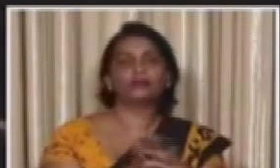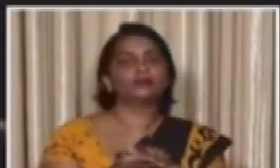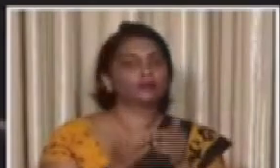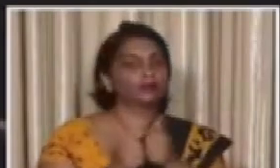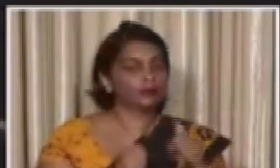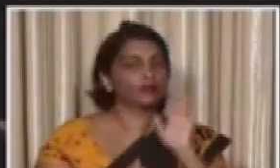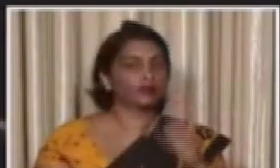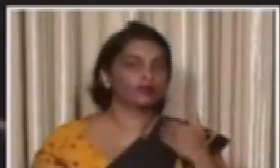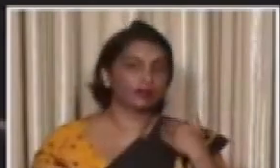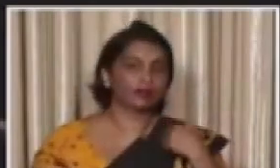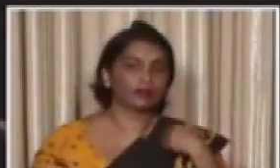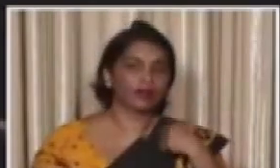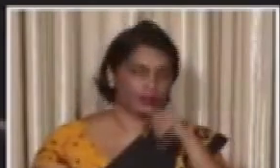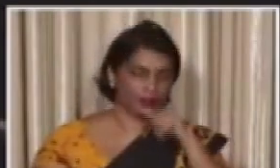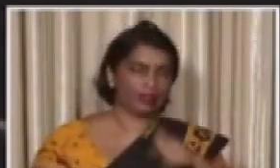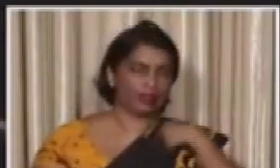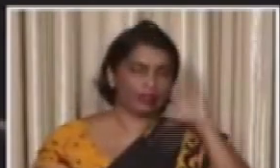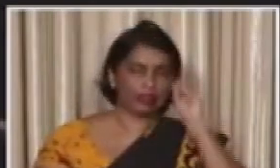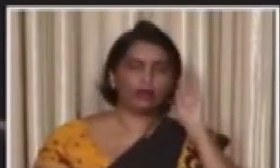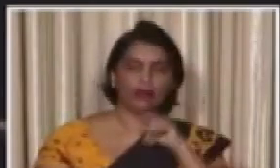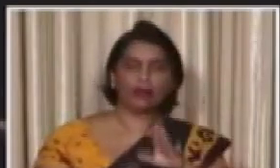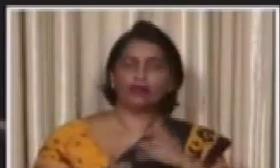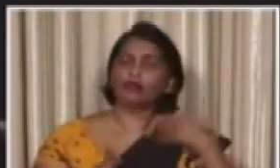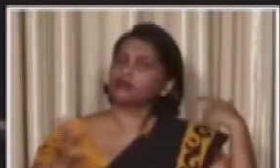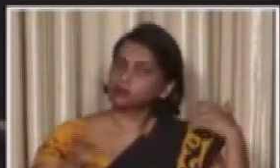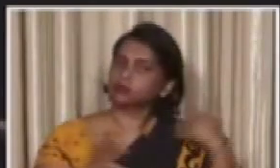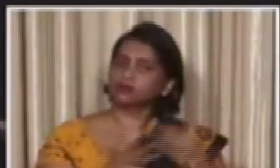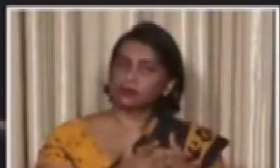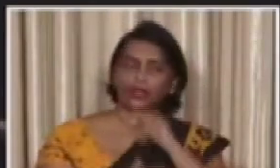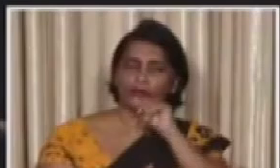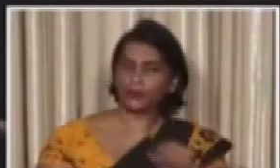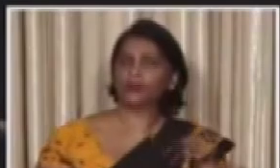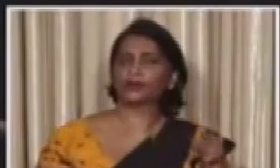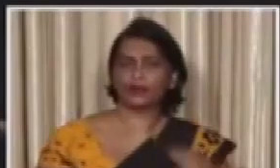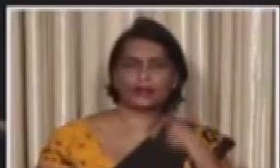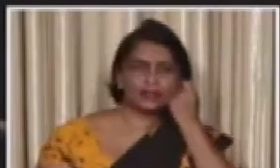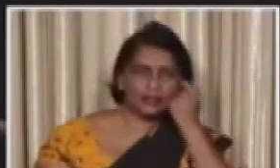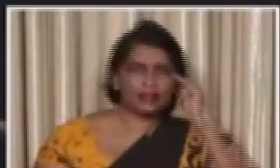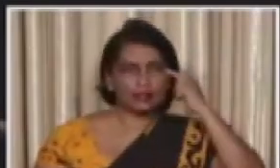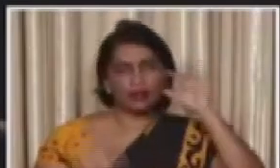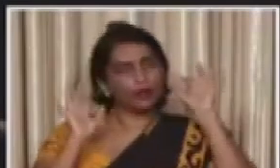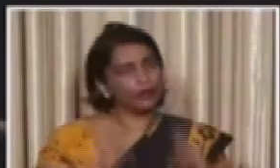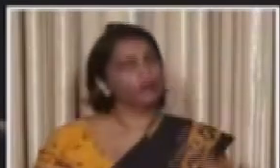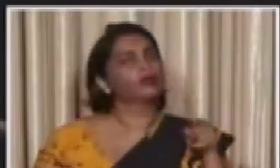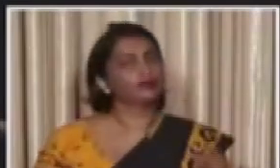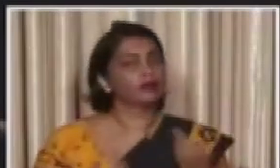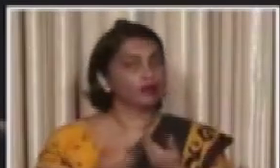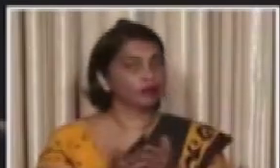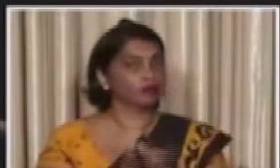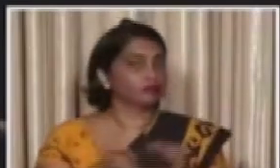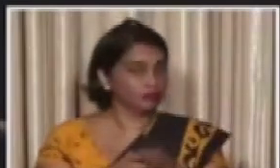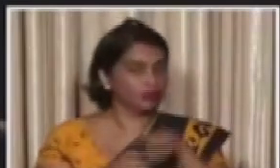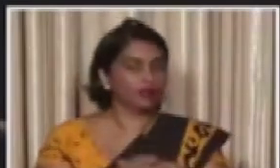කරගන්න බවට මට සහතිකයි. ඒත් කාලාන්තරයක් තිස්සේ කිසිම සැකයක් සාංකාවක් නැතුව අපේ කඳවුරට